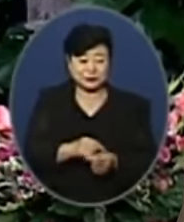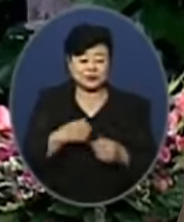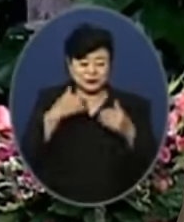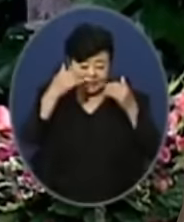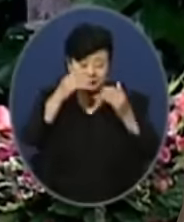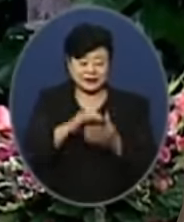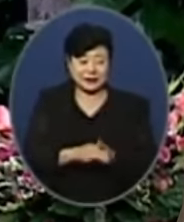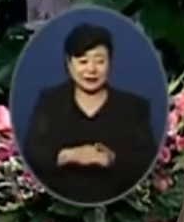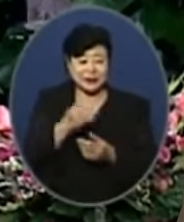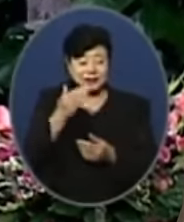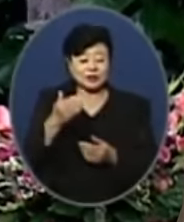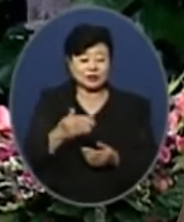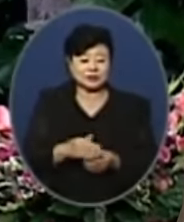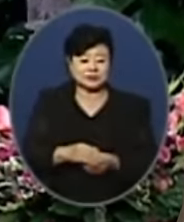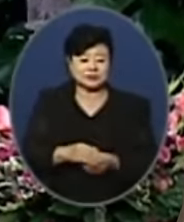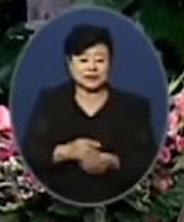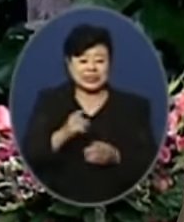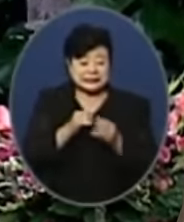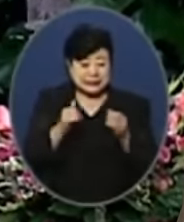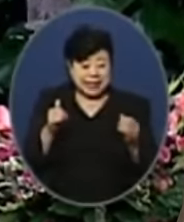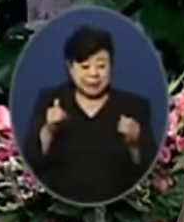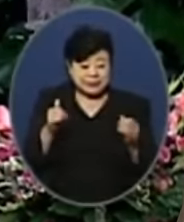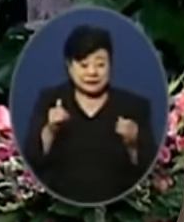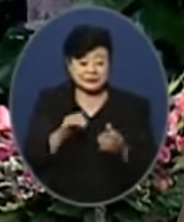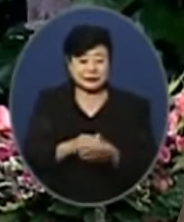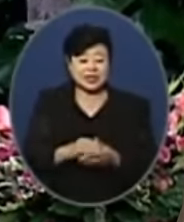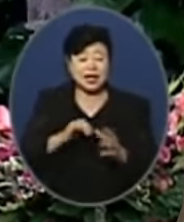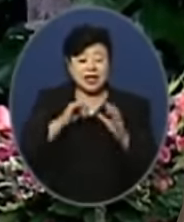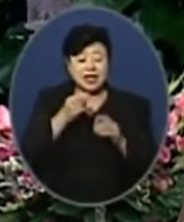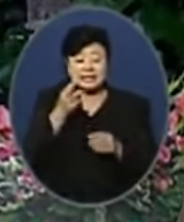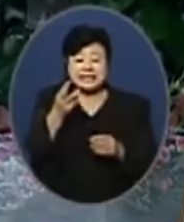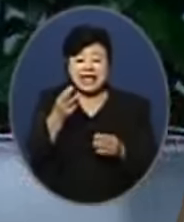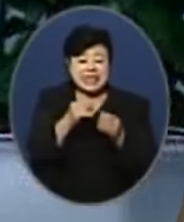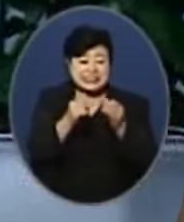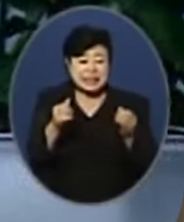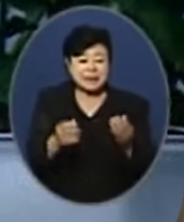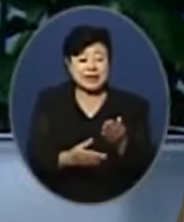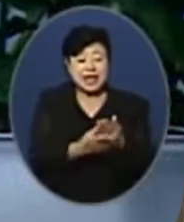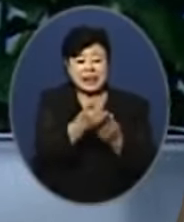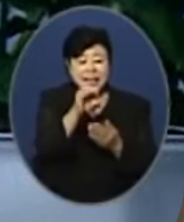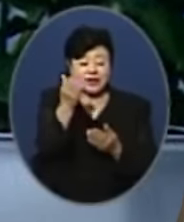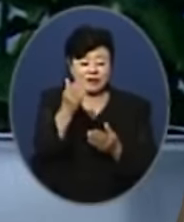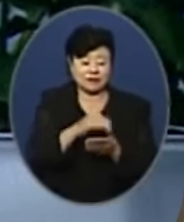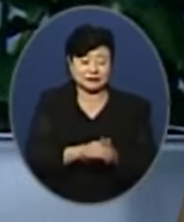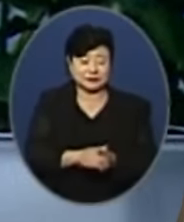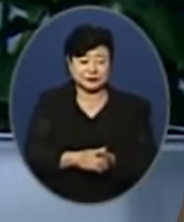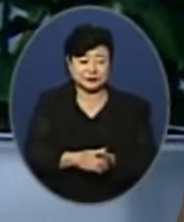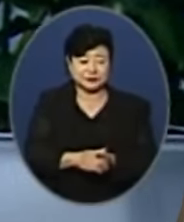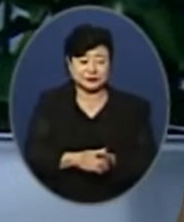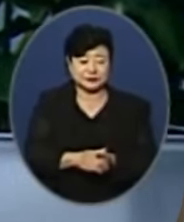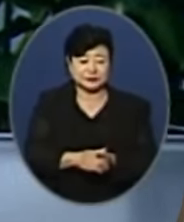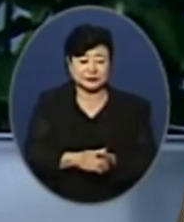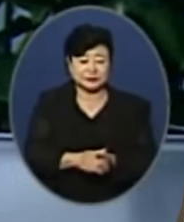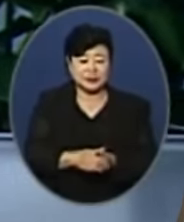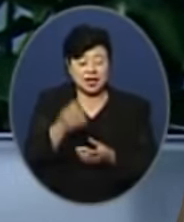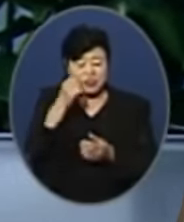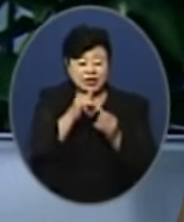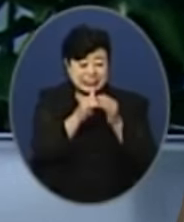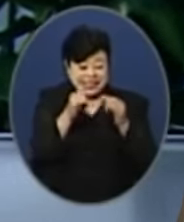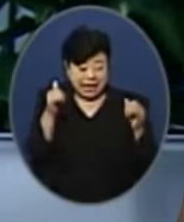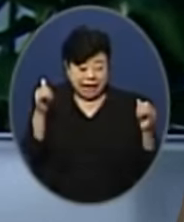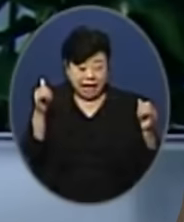것입니다. 여러분은 다 한 사람이지만은 세 사람이 한 사람이 되는 것입니다. 여러분은 영의